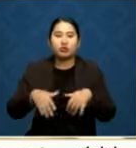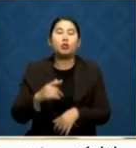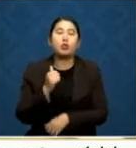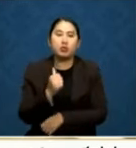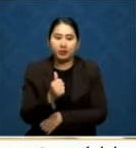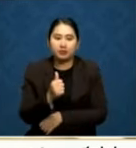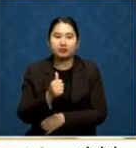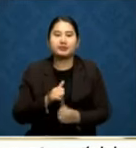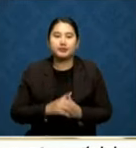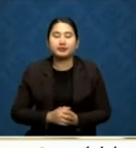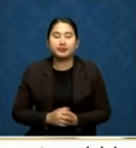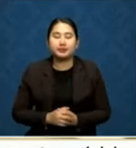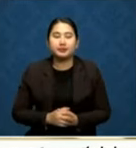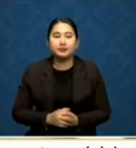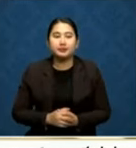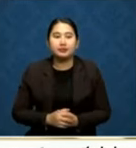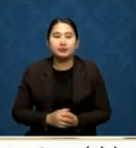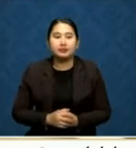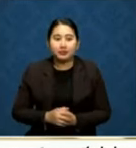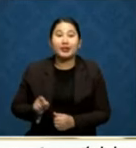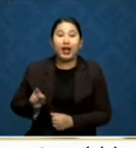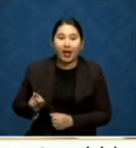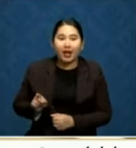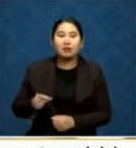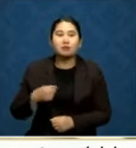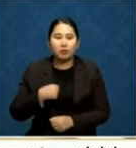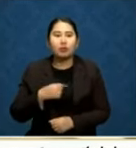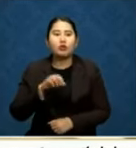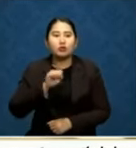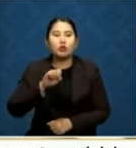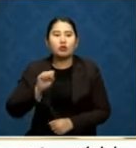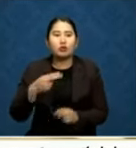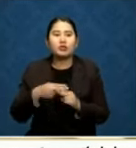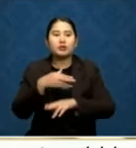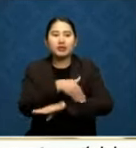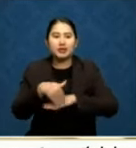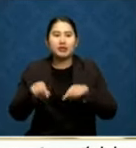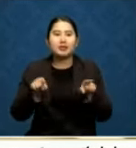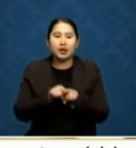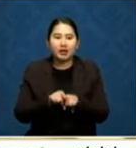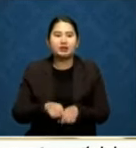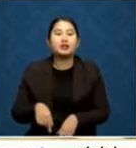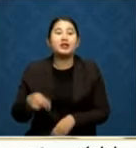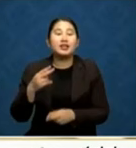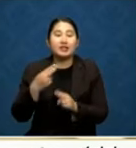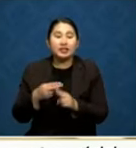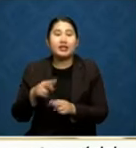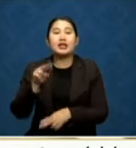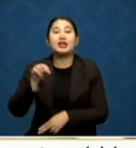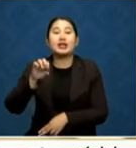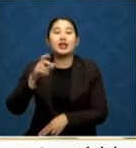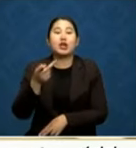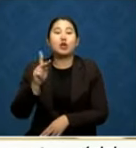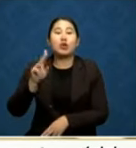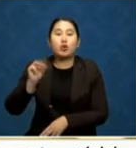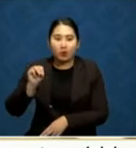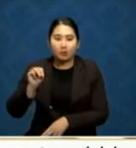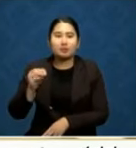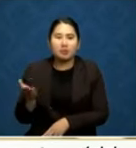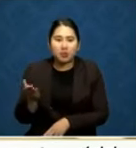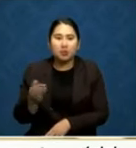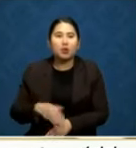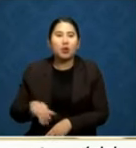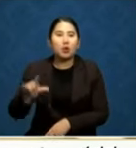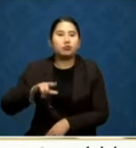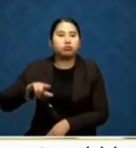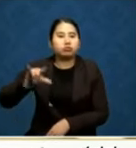ว ข้าง vital São เป็สองบัชีรายชื่อ เหมือนผมท่านนิคมบุพิเศสท่านบิ